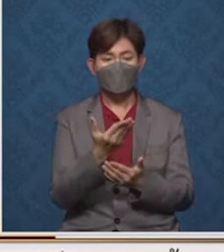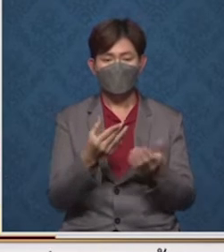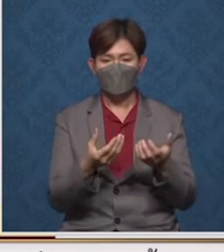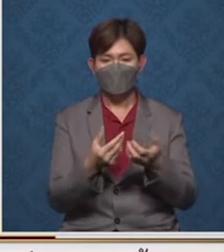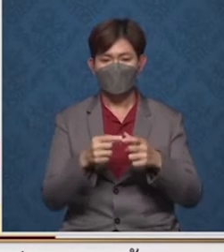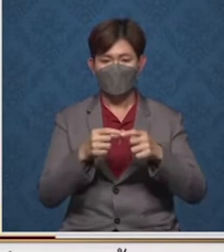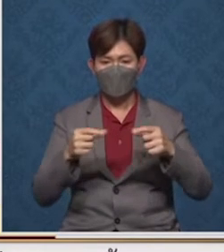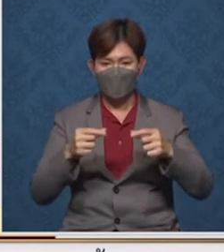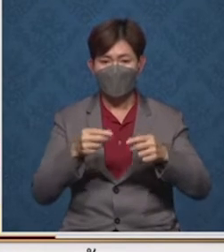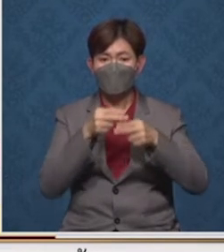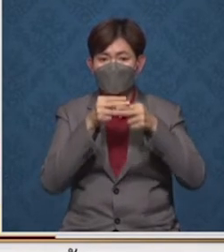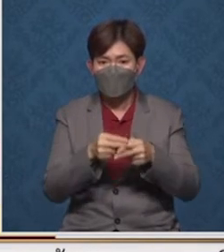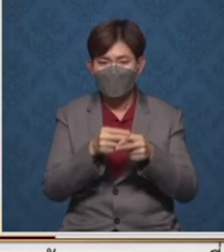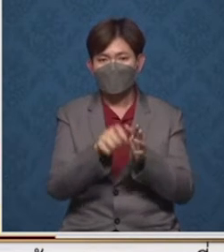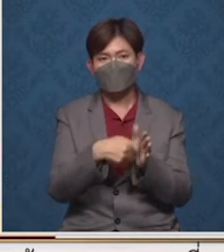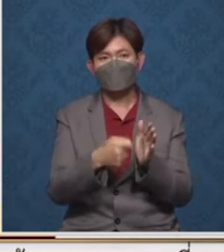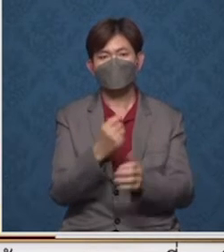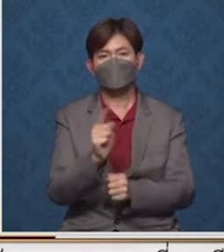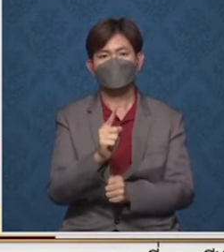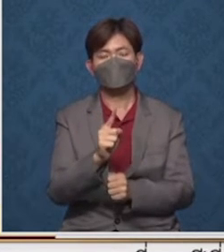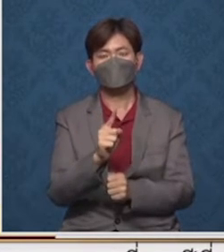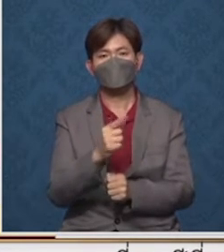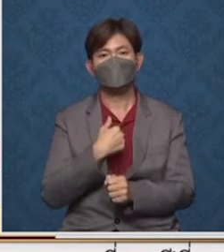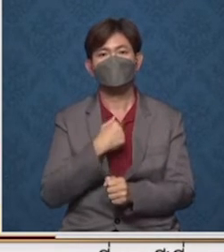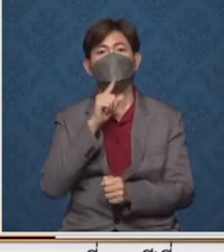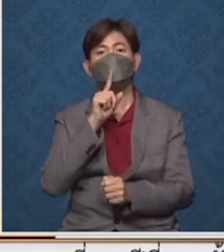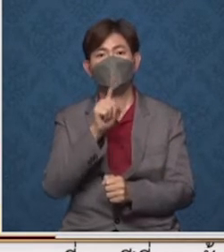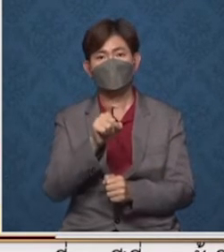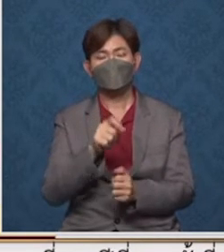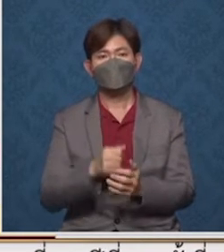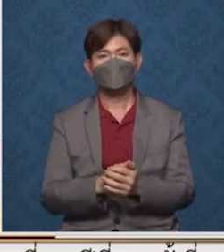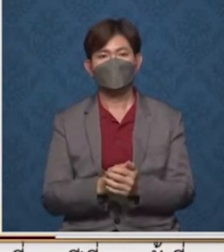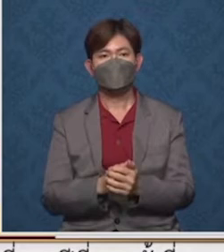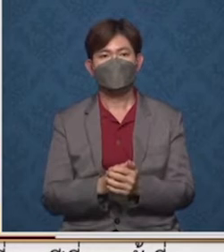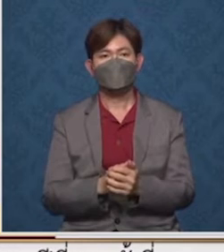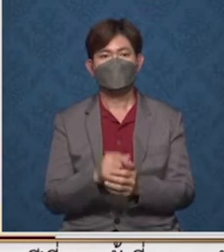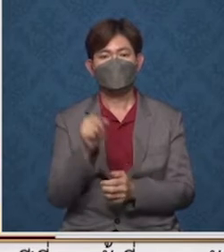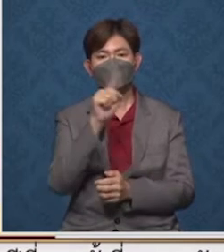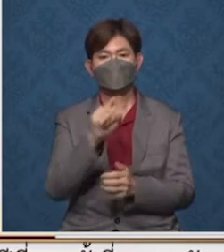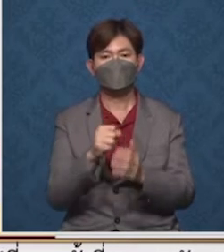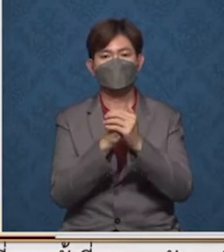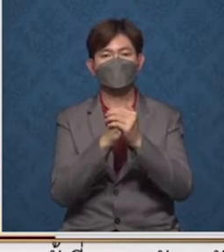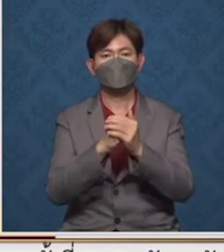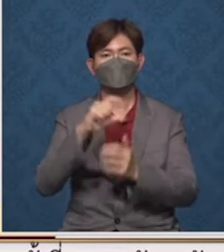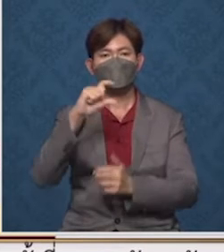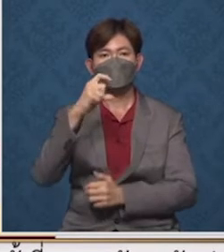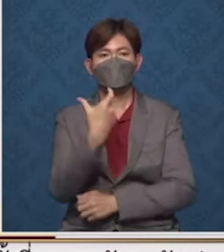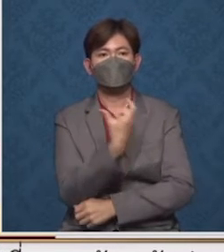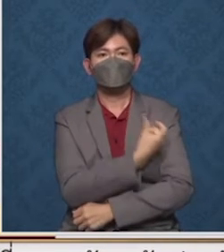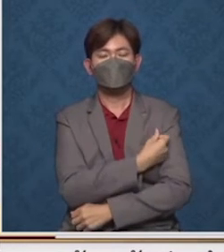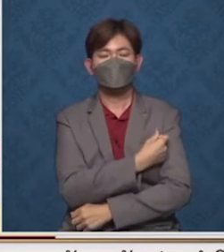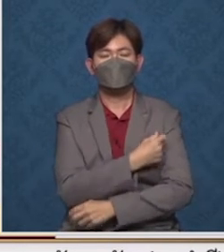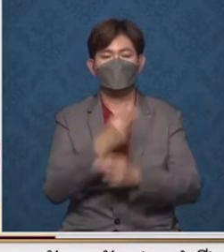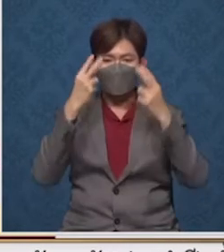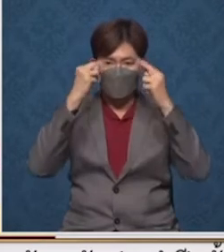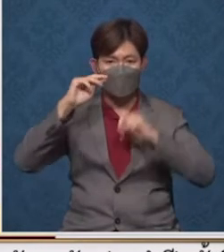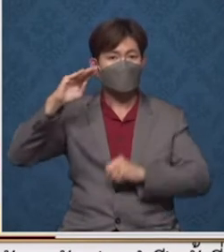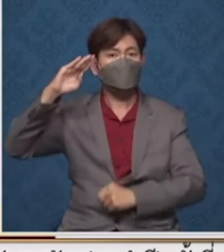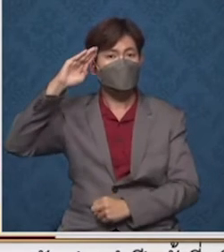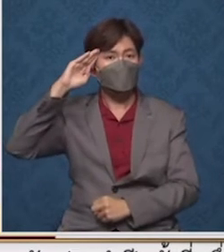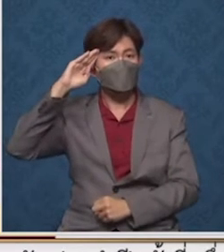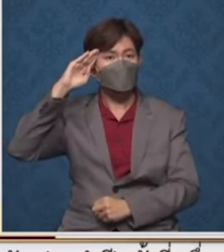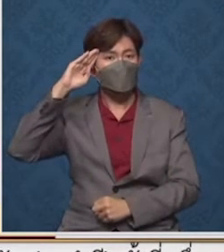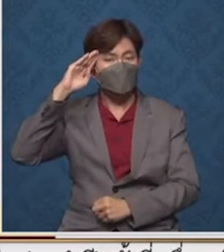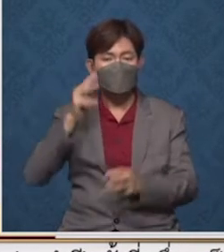เป็นเพราะอะไรครับผมถามด้วยวัคซีน Sinoแม็กซ์ของพลเอกประยุทธ์จันทร์โอชานั้นมาทานครับ